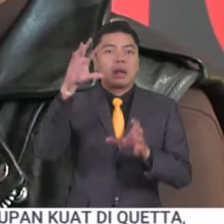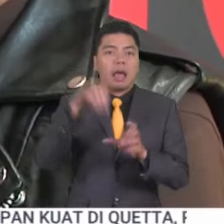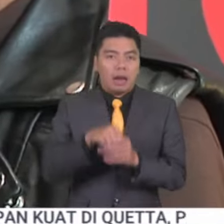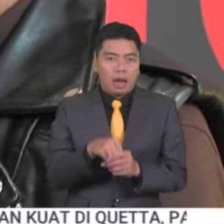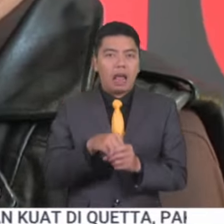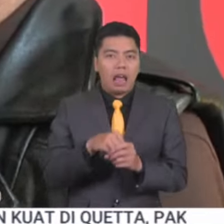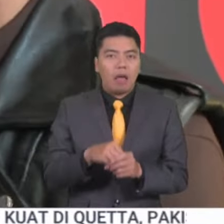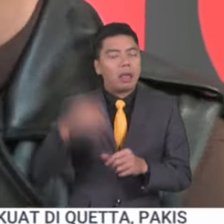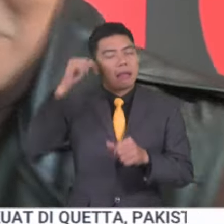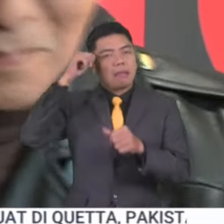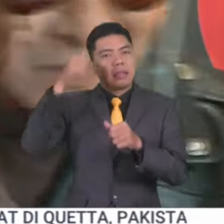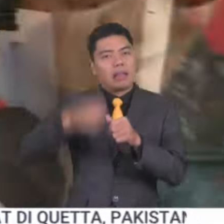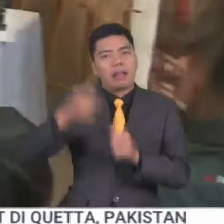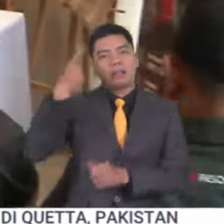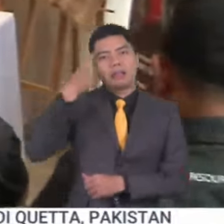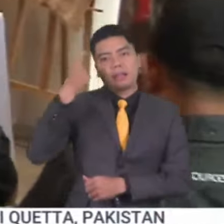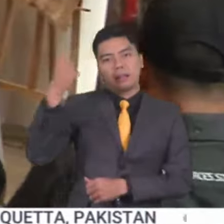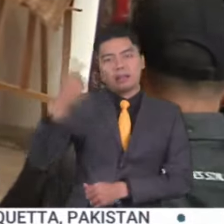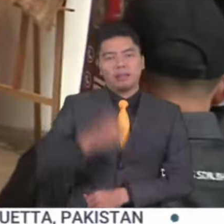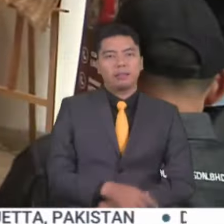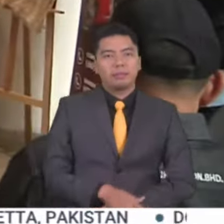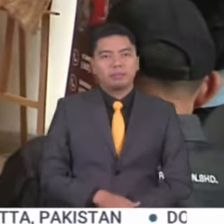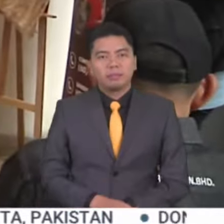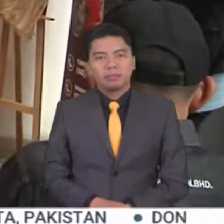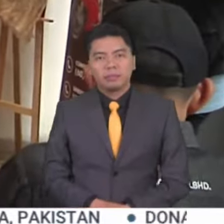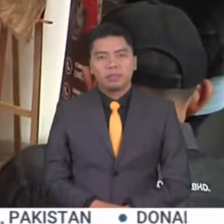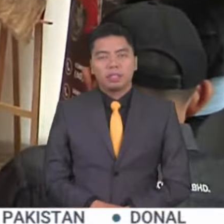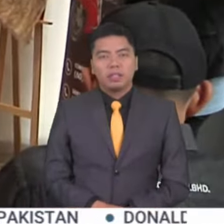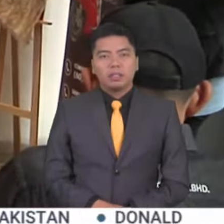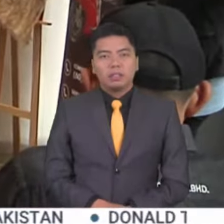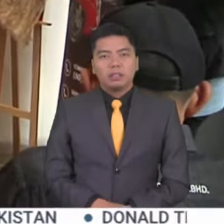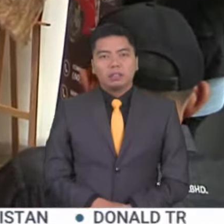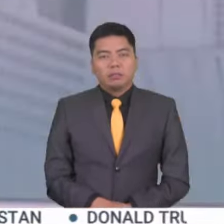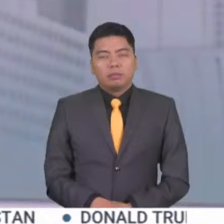lagu Sandarkan pada Kenangan.